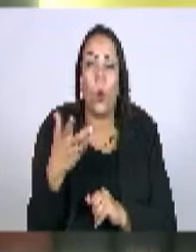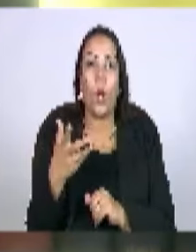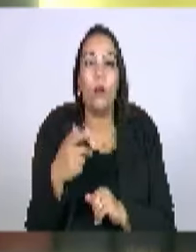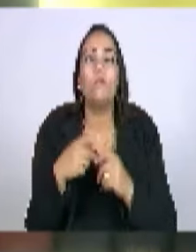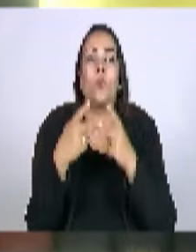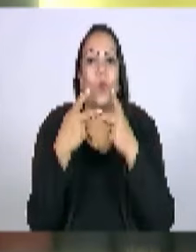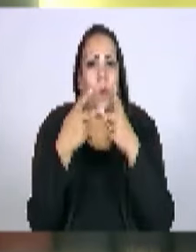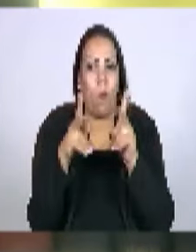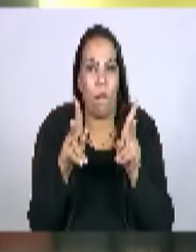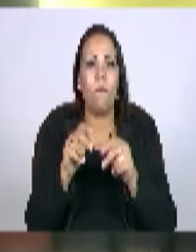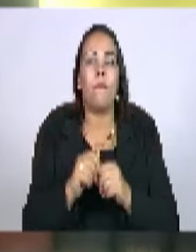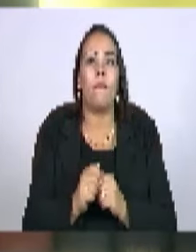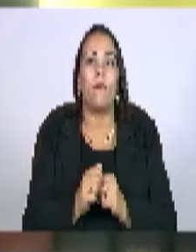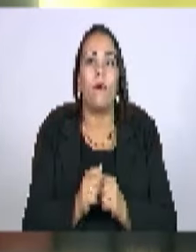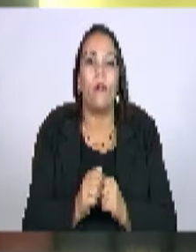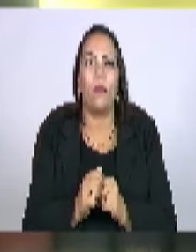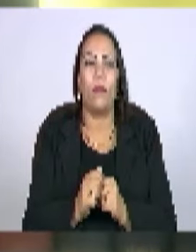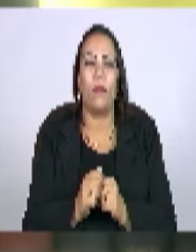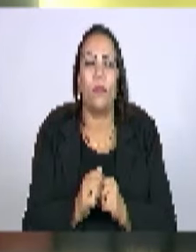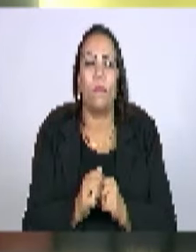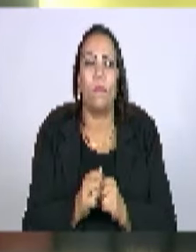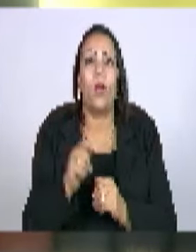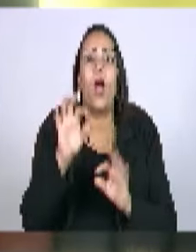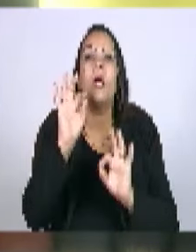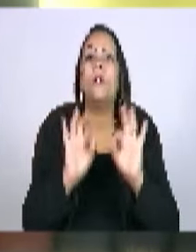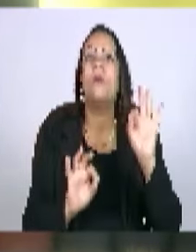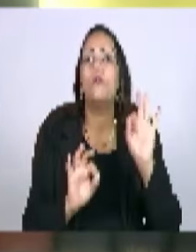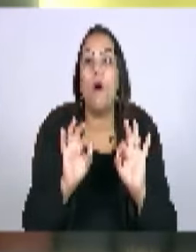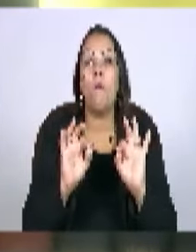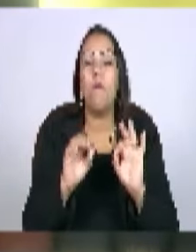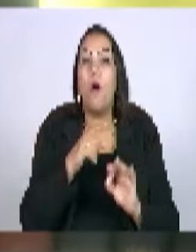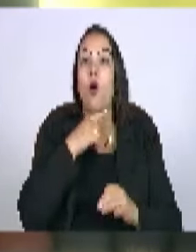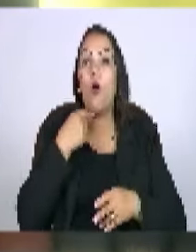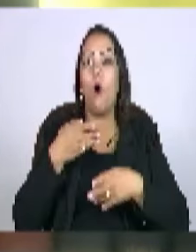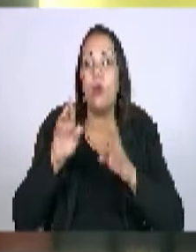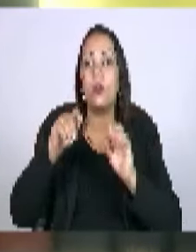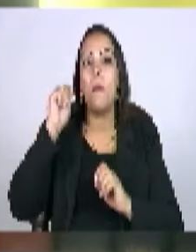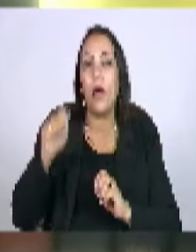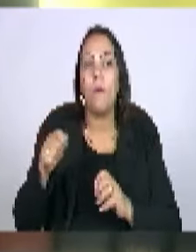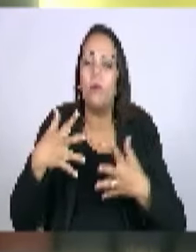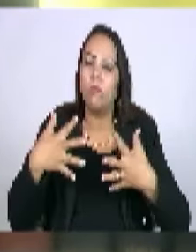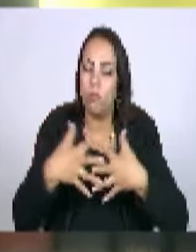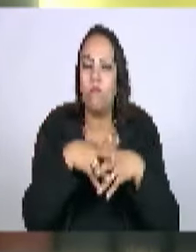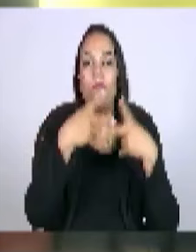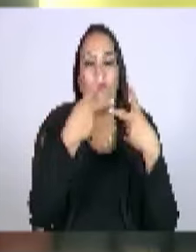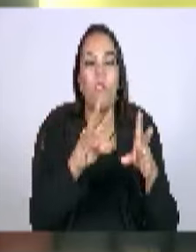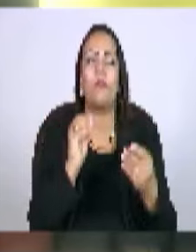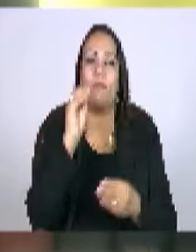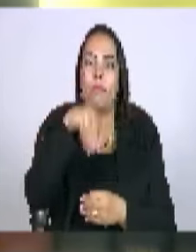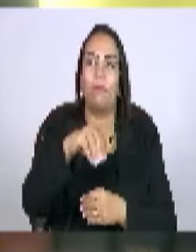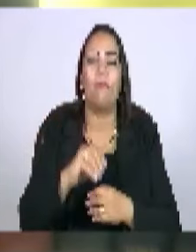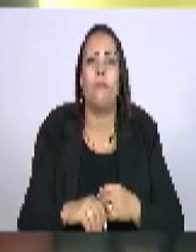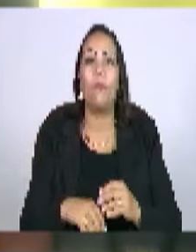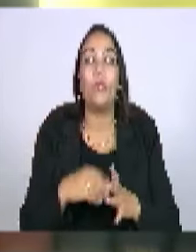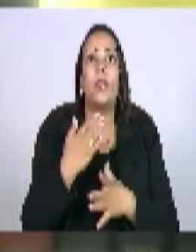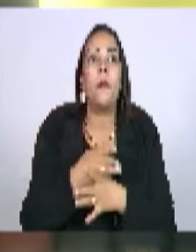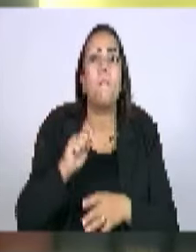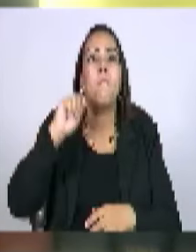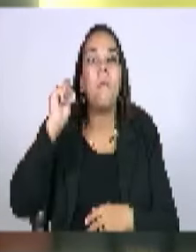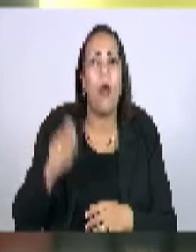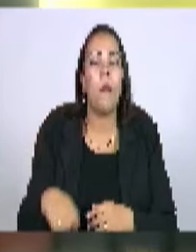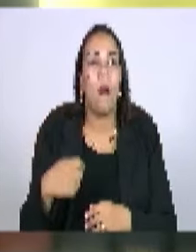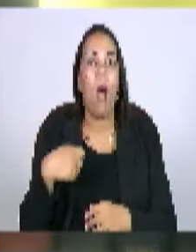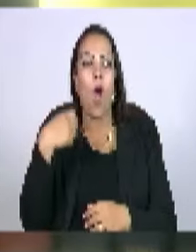وافقوا على النظام الخاص بهذه المحكمه وانضموا اليها طبعا المحكمه الجنائيه الدوليه لما